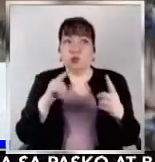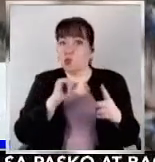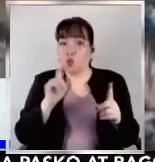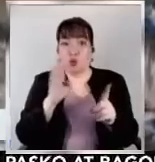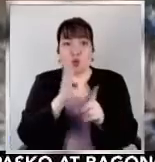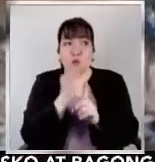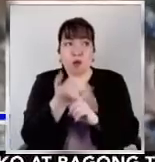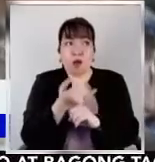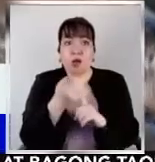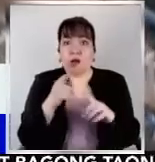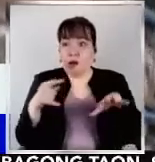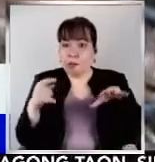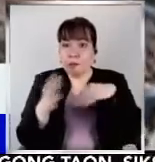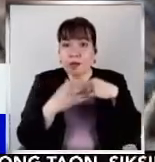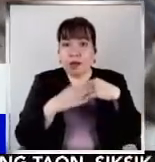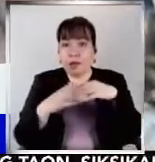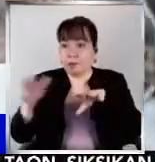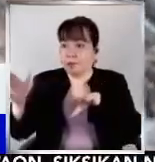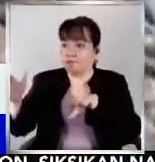kaya nang tumama ang bagyo,